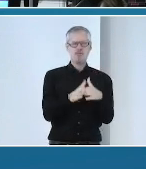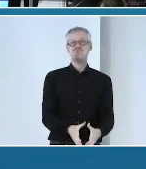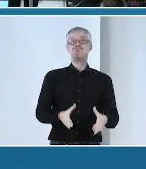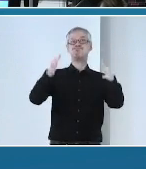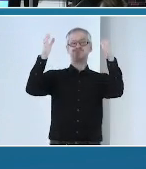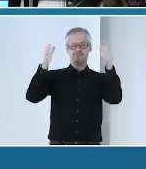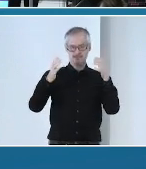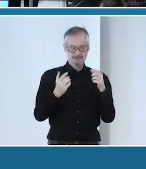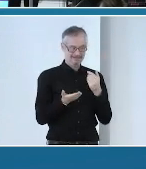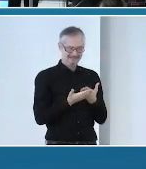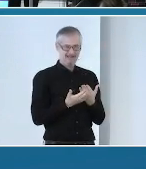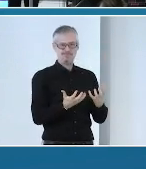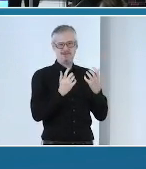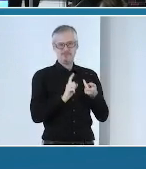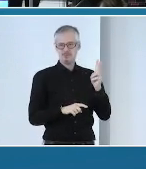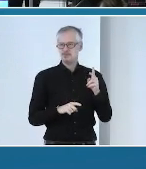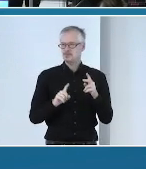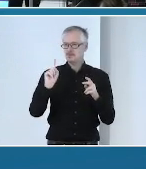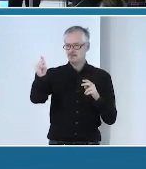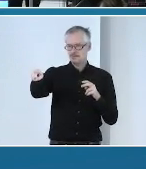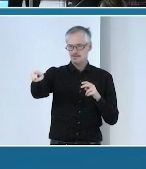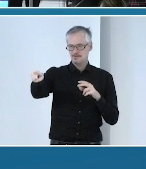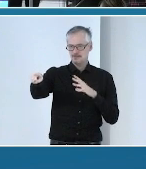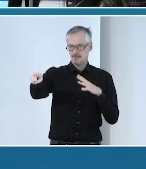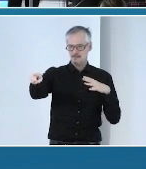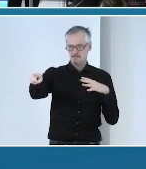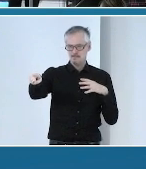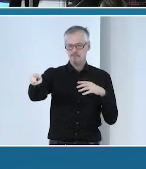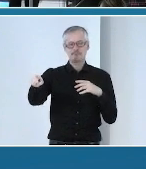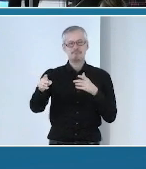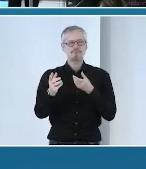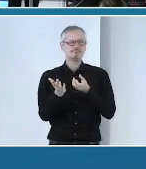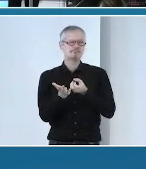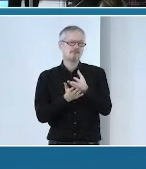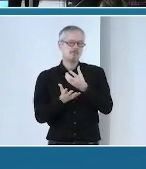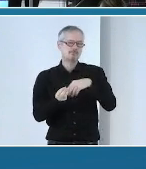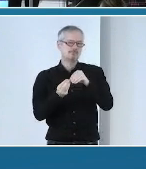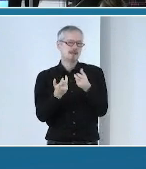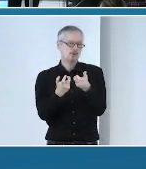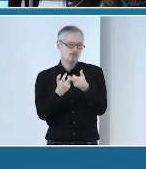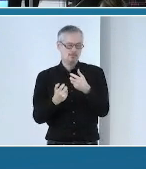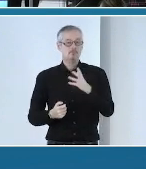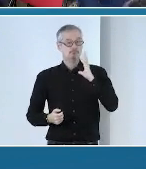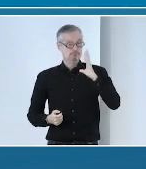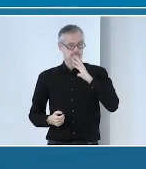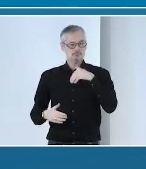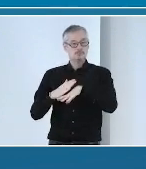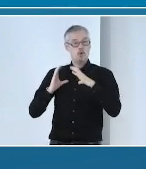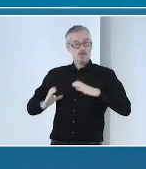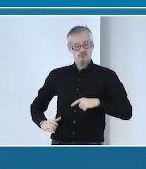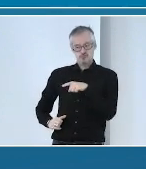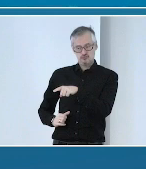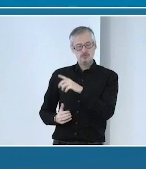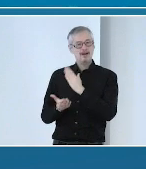bien parlant. J'ai eu affaire pendant quelque temps à des jeunes adolescents en collège. Ils étaient 6